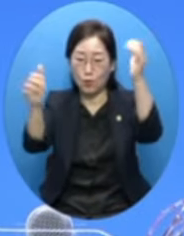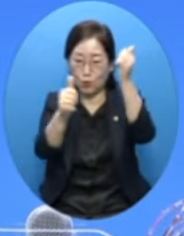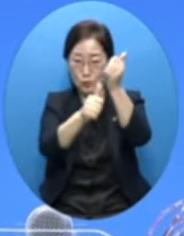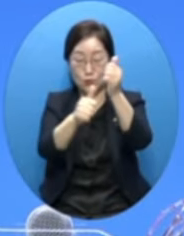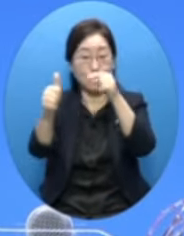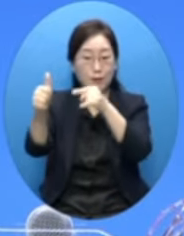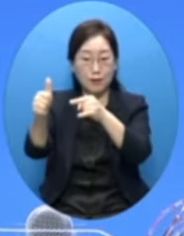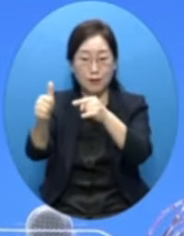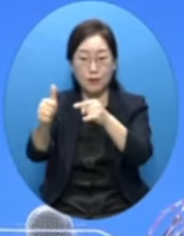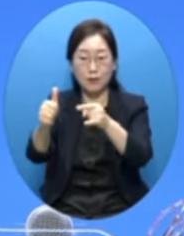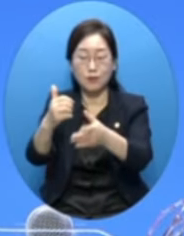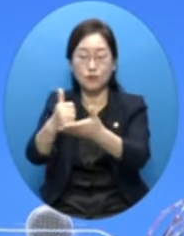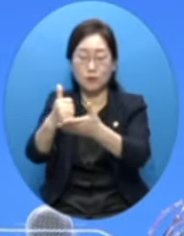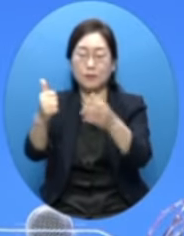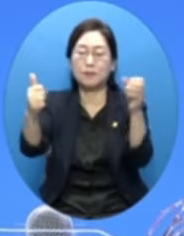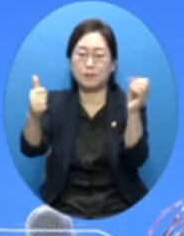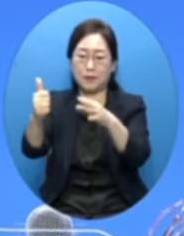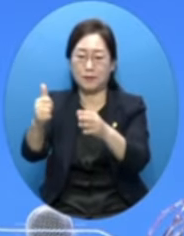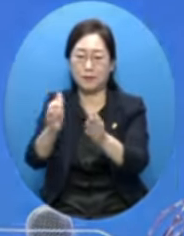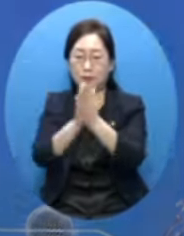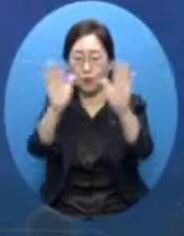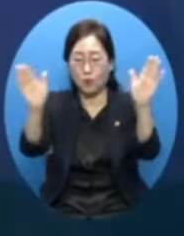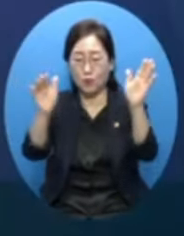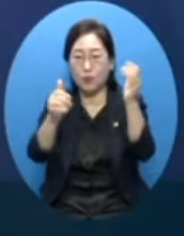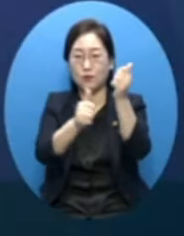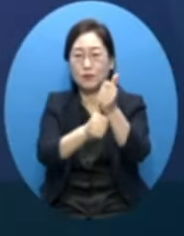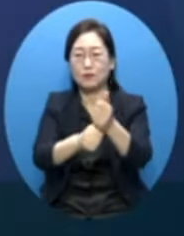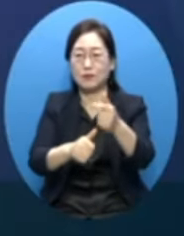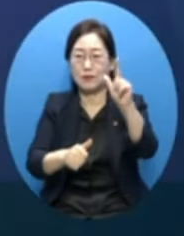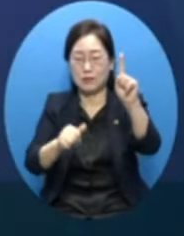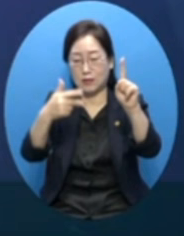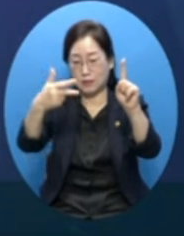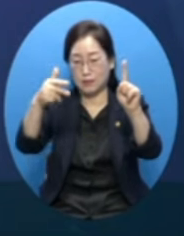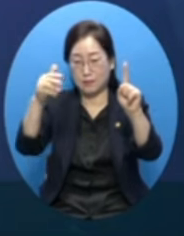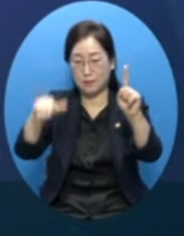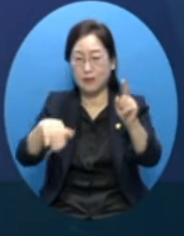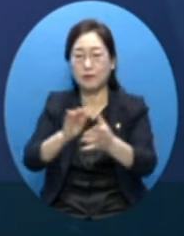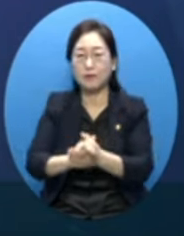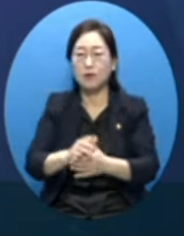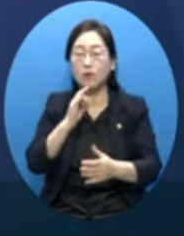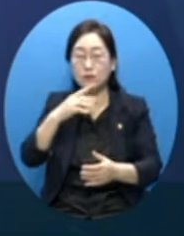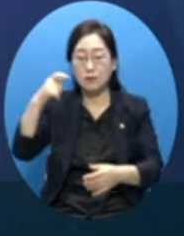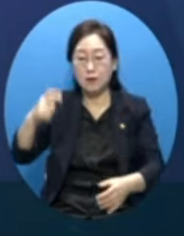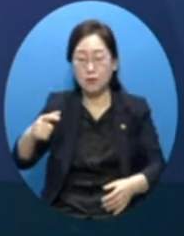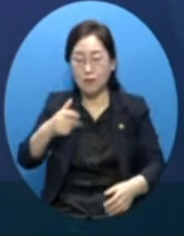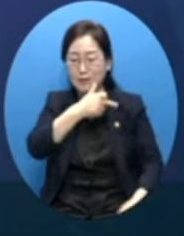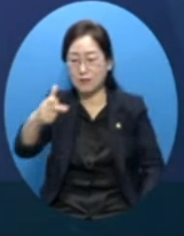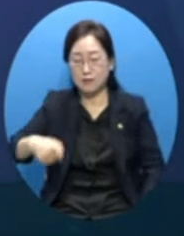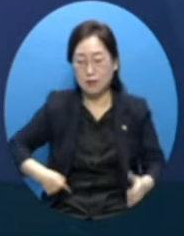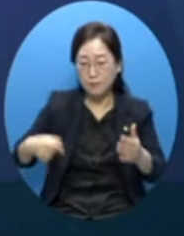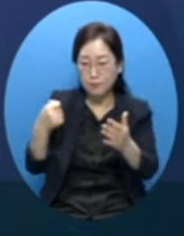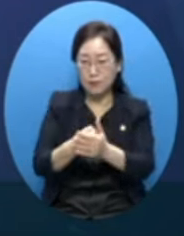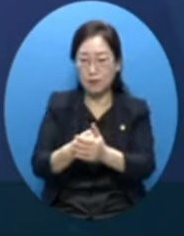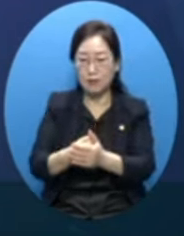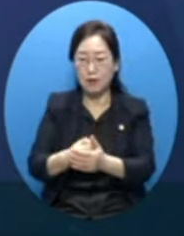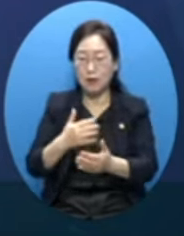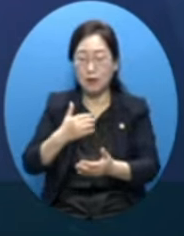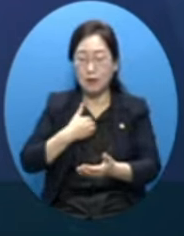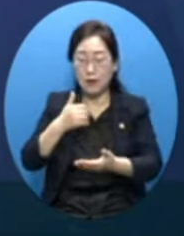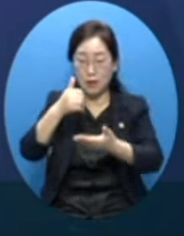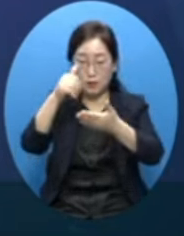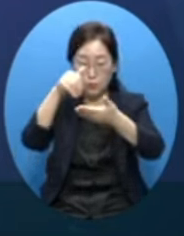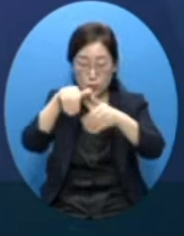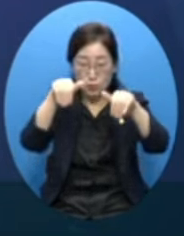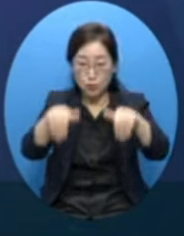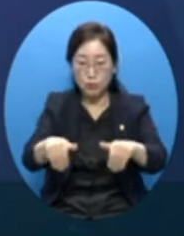주님 말씀하셨습니다. 여호수아서 1장 7절 8절입니다 오직 강하고 극히 담대하여 나의 종 모세가 내게